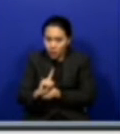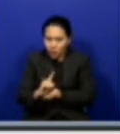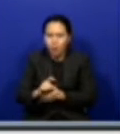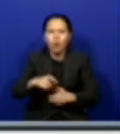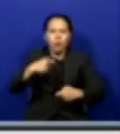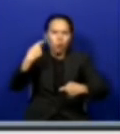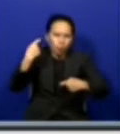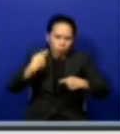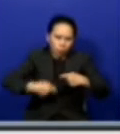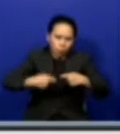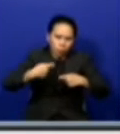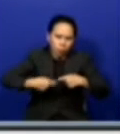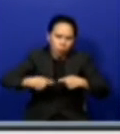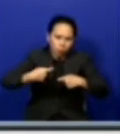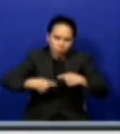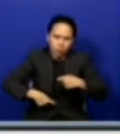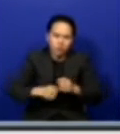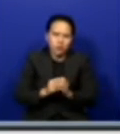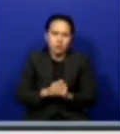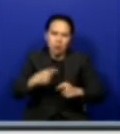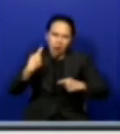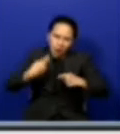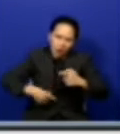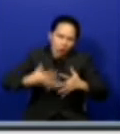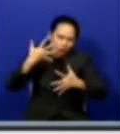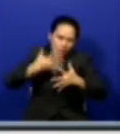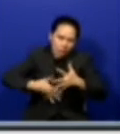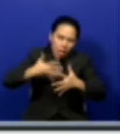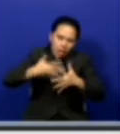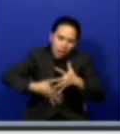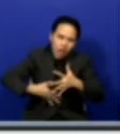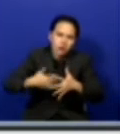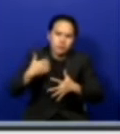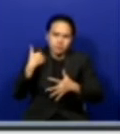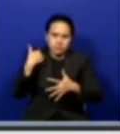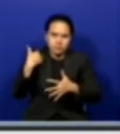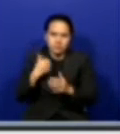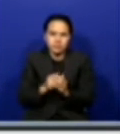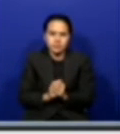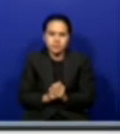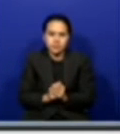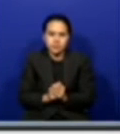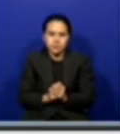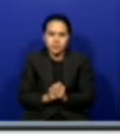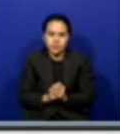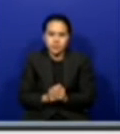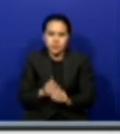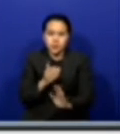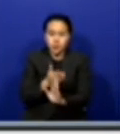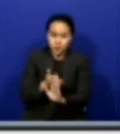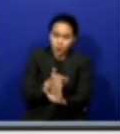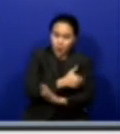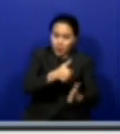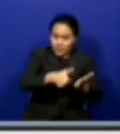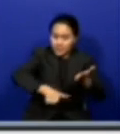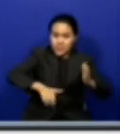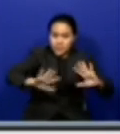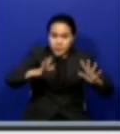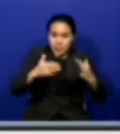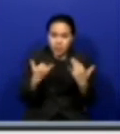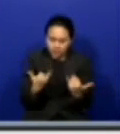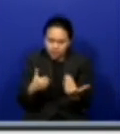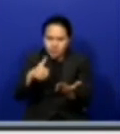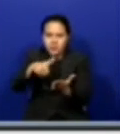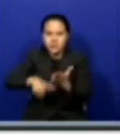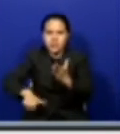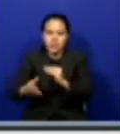ากมากค่ะลำบากมากเลยค่ะช่วงแรกๆลำบากมากเลยจากเราไม่มีหนี้กันนะคะประเทศเราไม่มีหนี้ตอนนี้